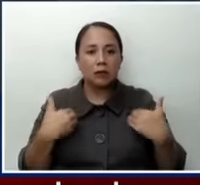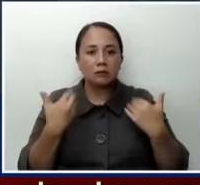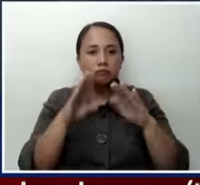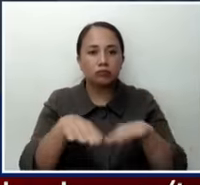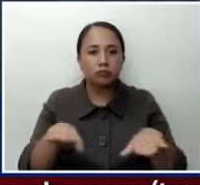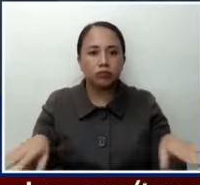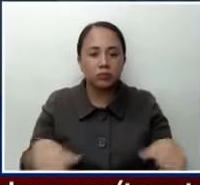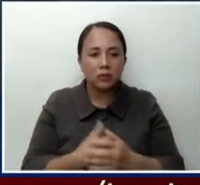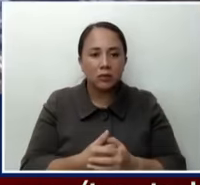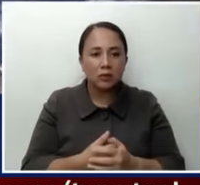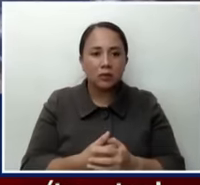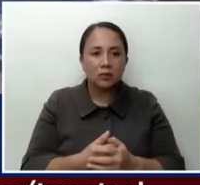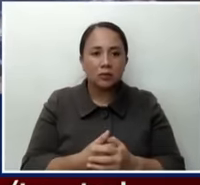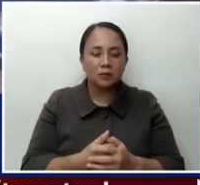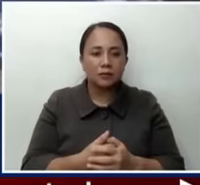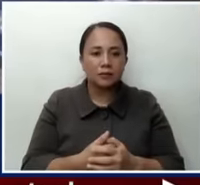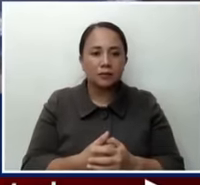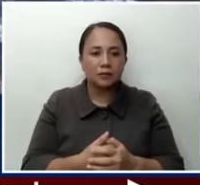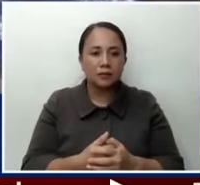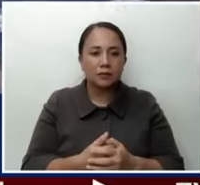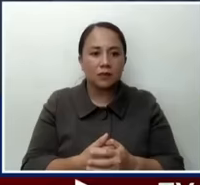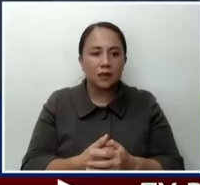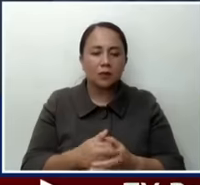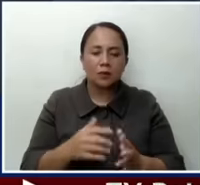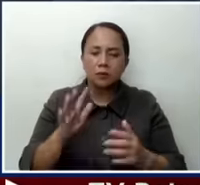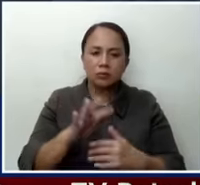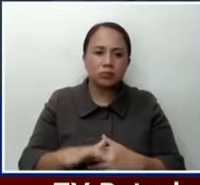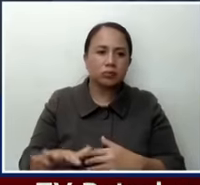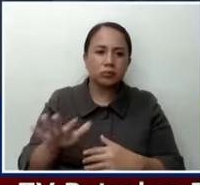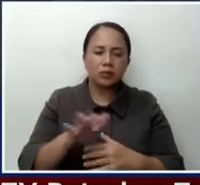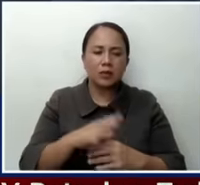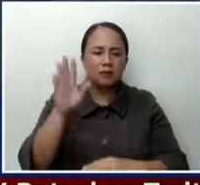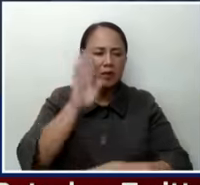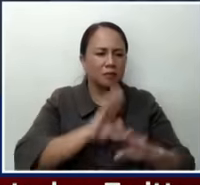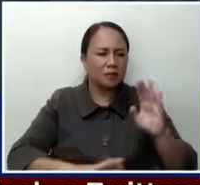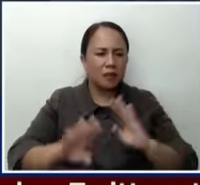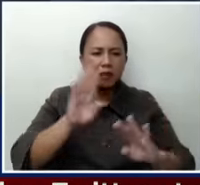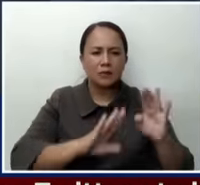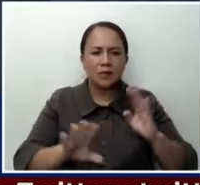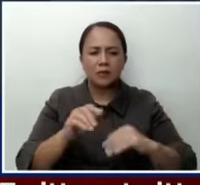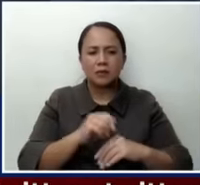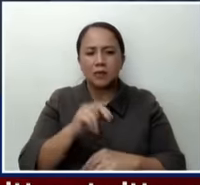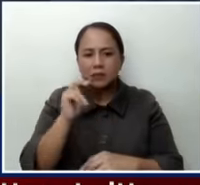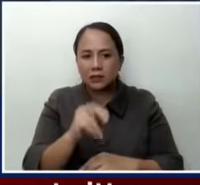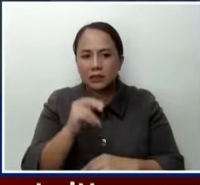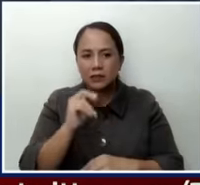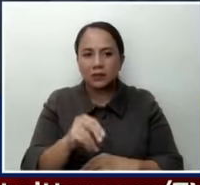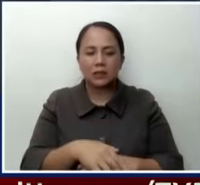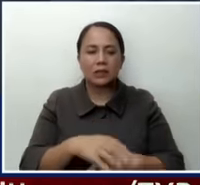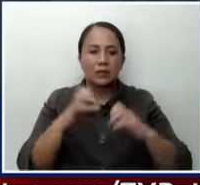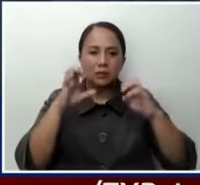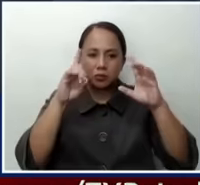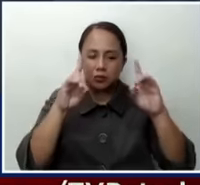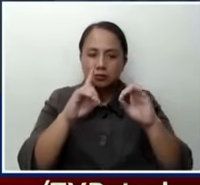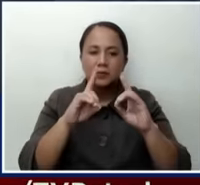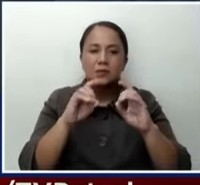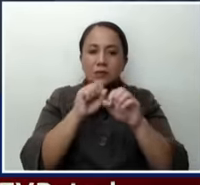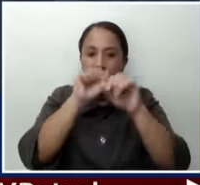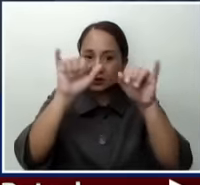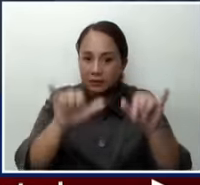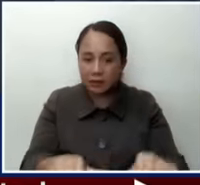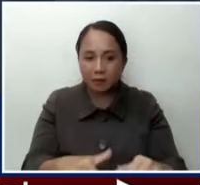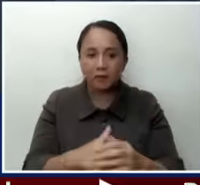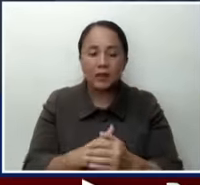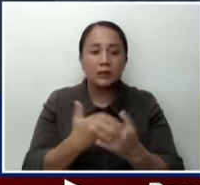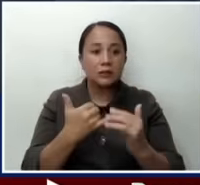ni Kibuloy. Sa kabuuang mga problema at pangangailangan ng ating education system na hanggang